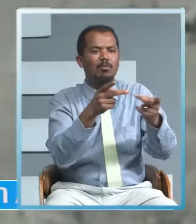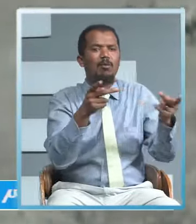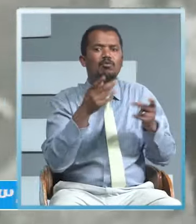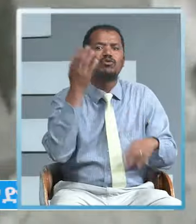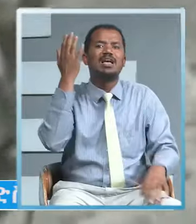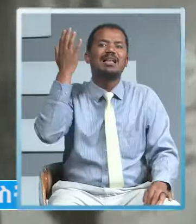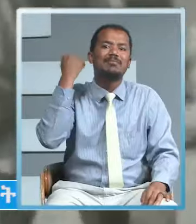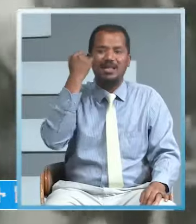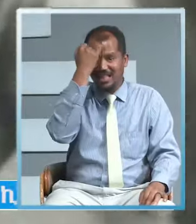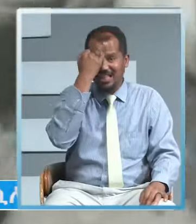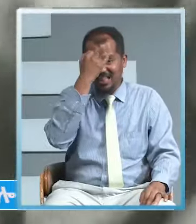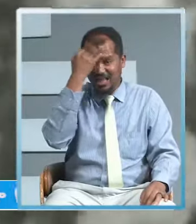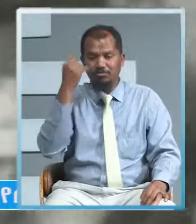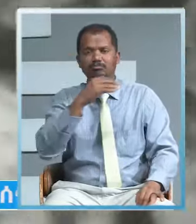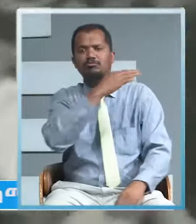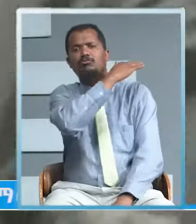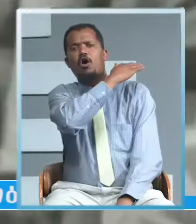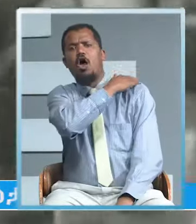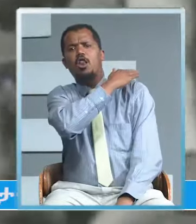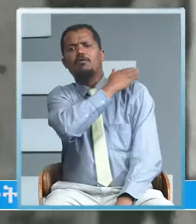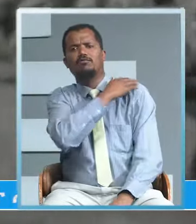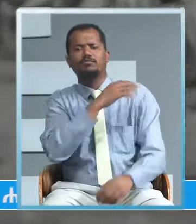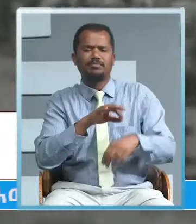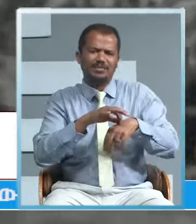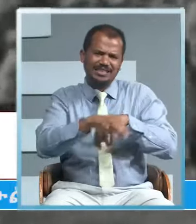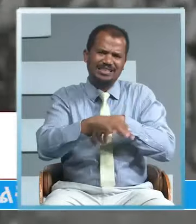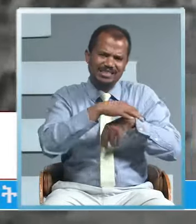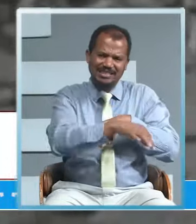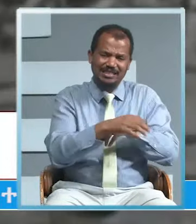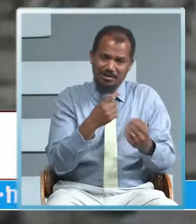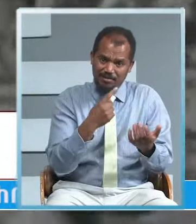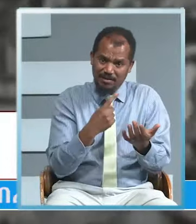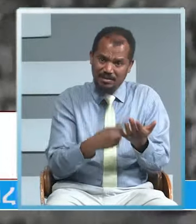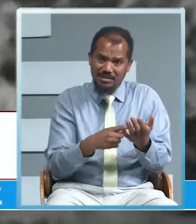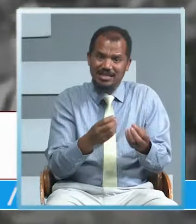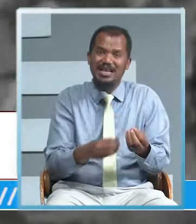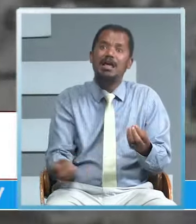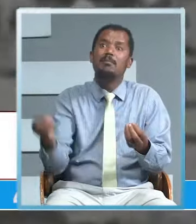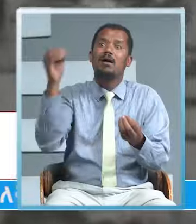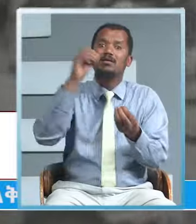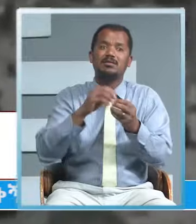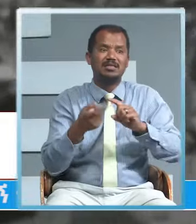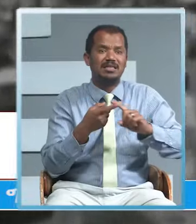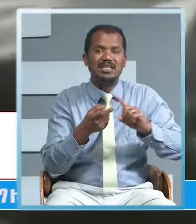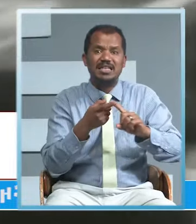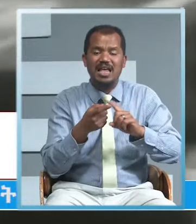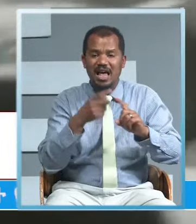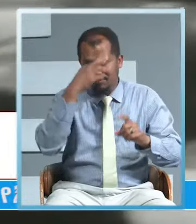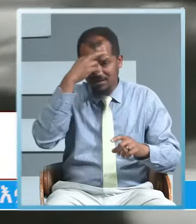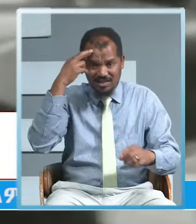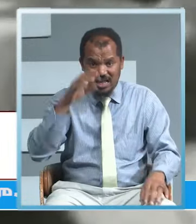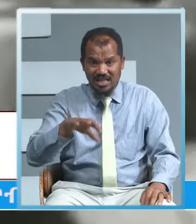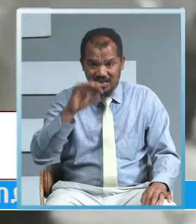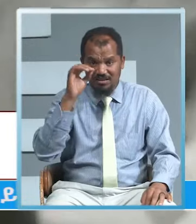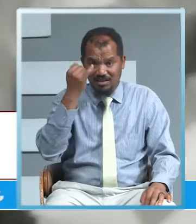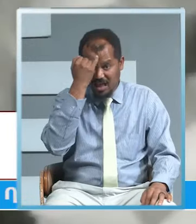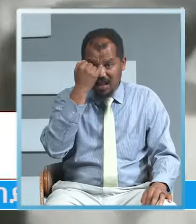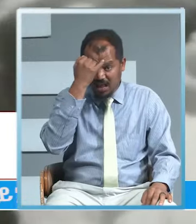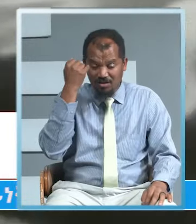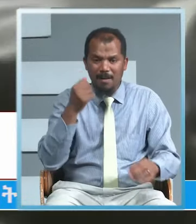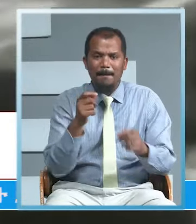በስፍራው የነበሩ የጣሊያን ሹማምንቶችን አቆሰሉ። በዚህም ለባሰ ግድያ የሚያነሳሳ ምክንያት ያገኙት